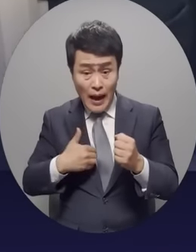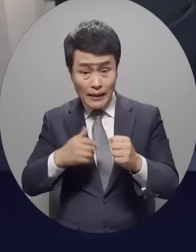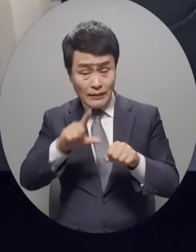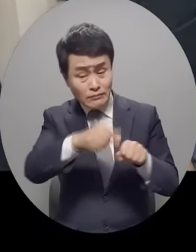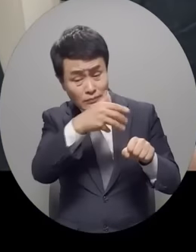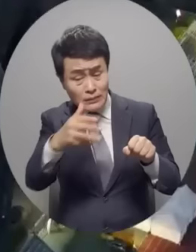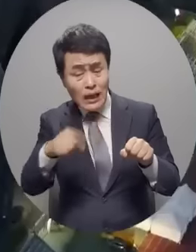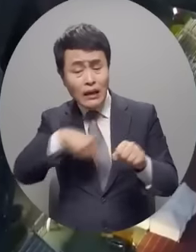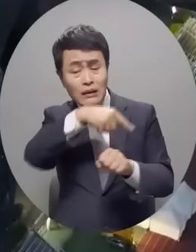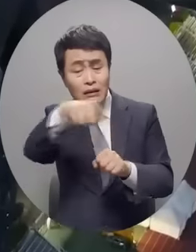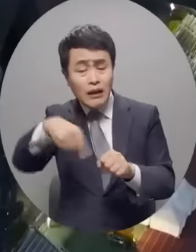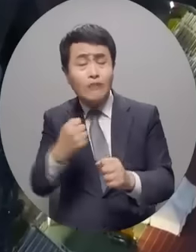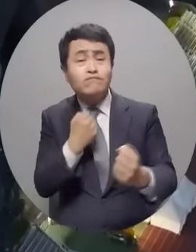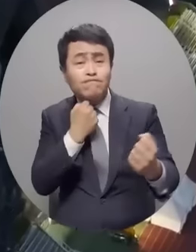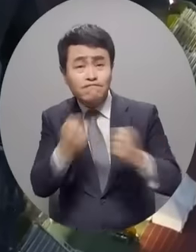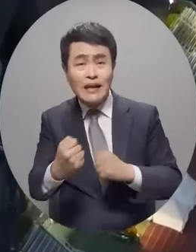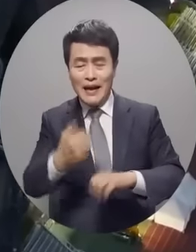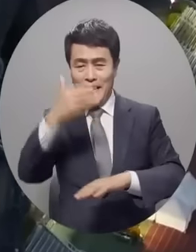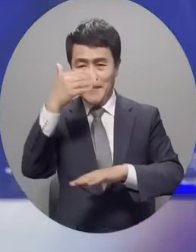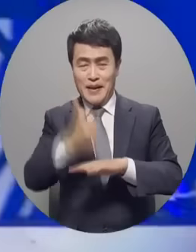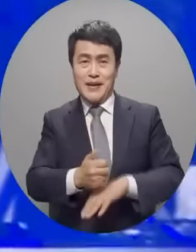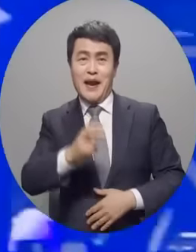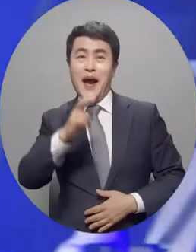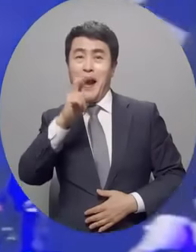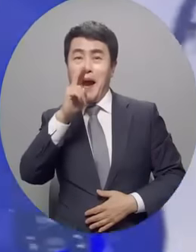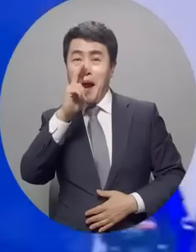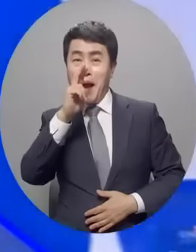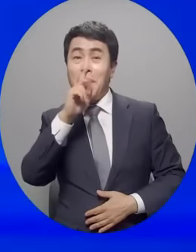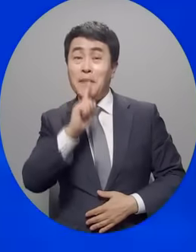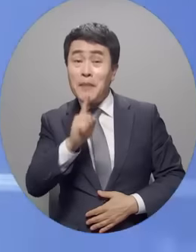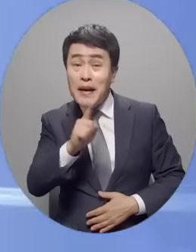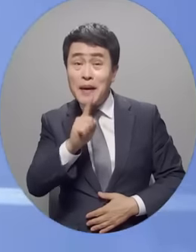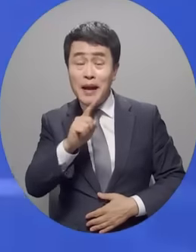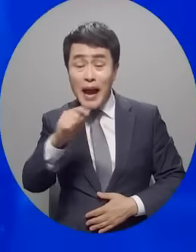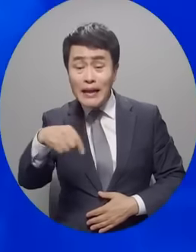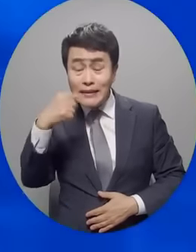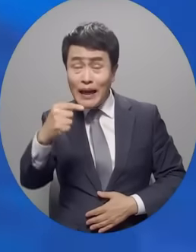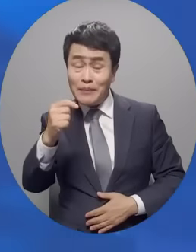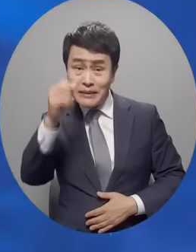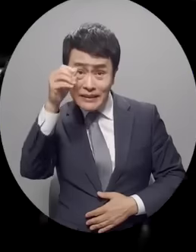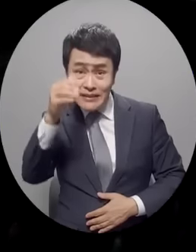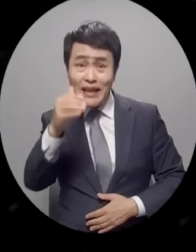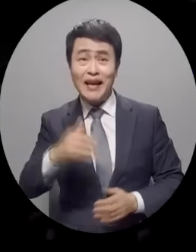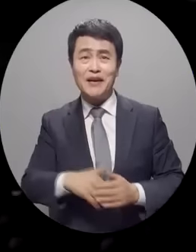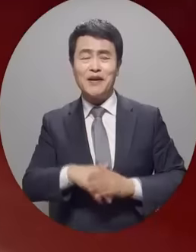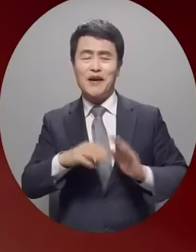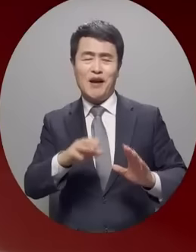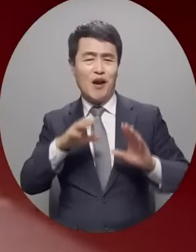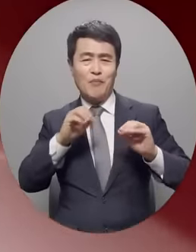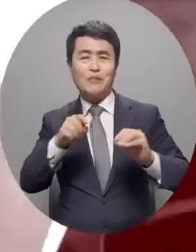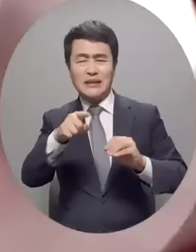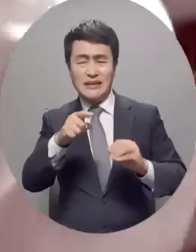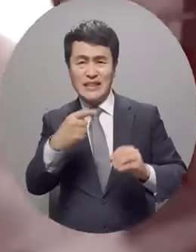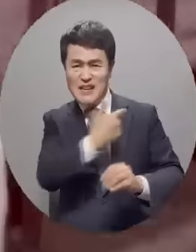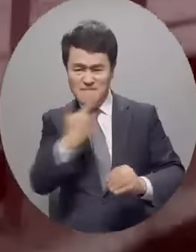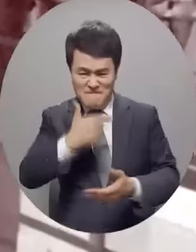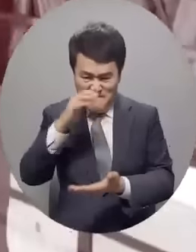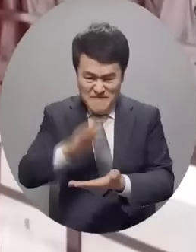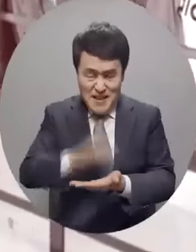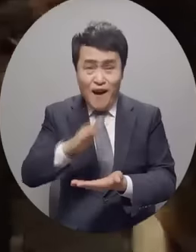거죠. 마지막이란 그의 말에도 혹시나 하며 다음을 기대하게 되는 건 멈추지 않는 그의 열정이